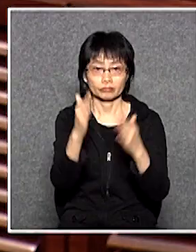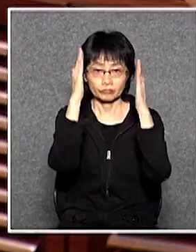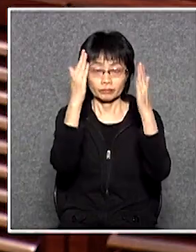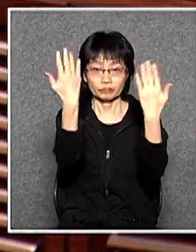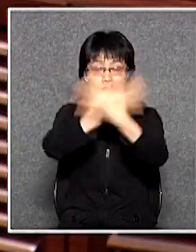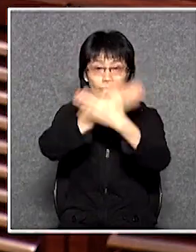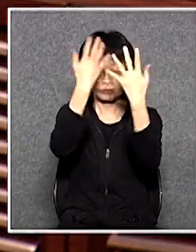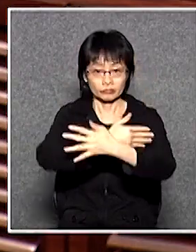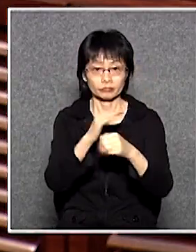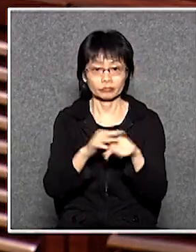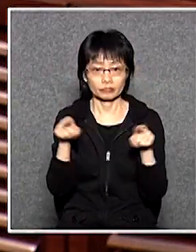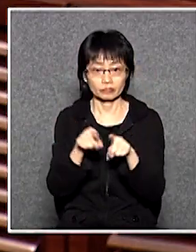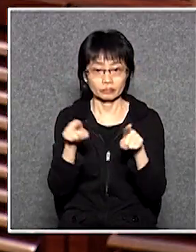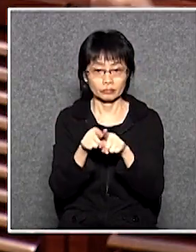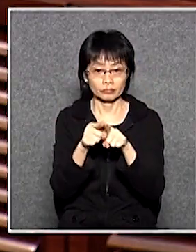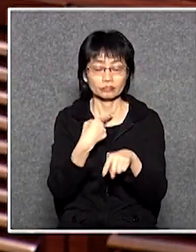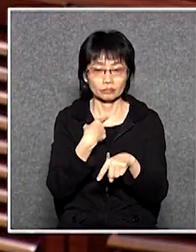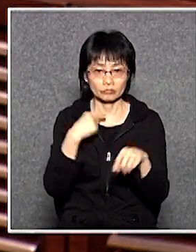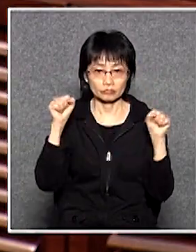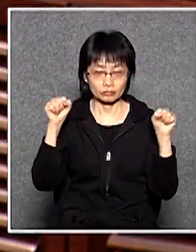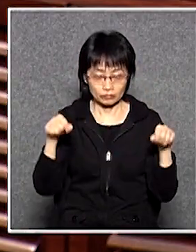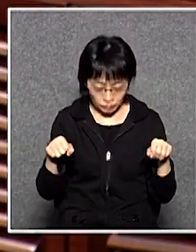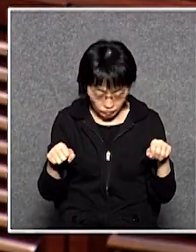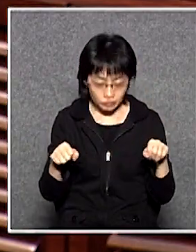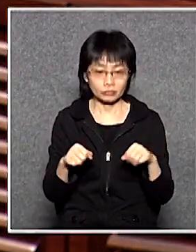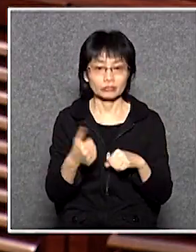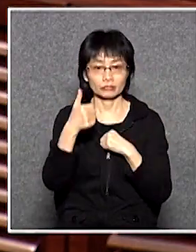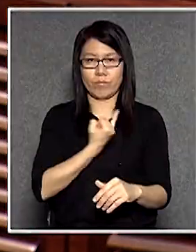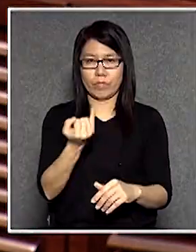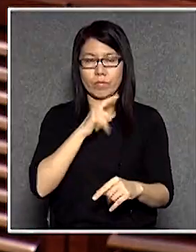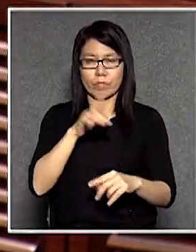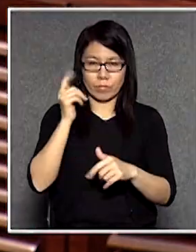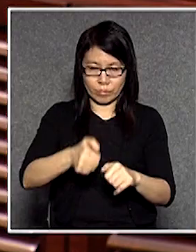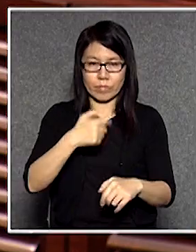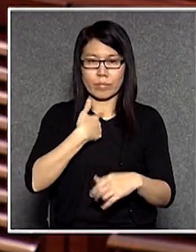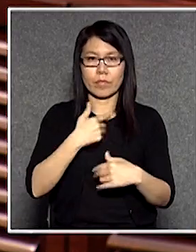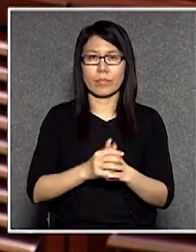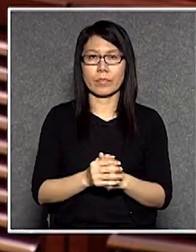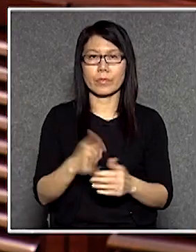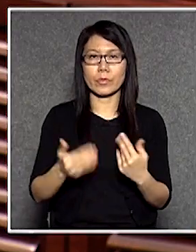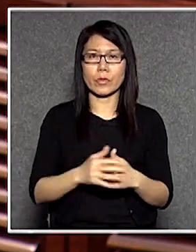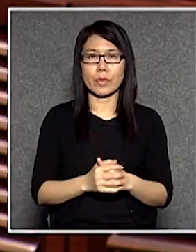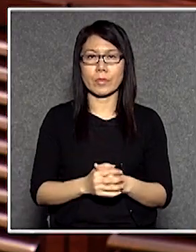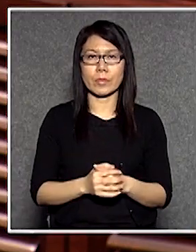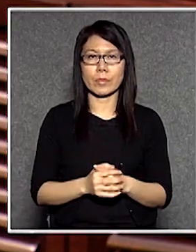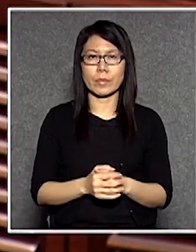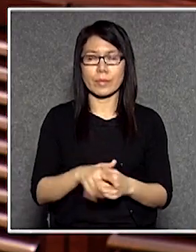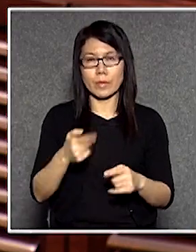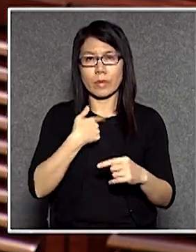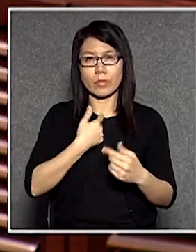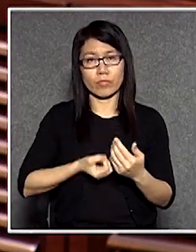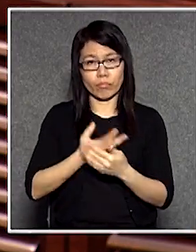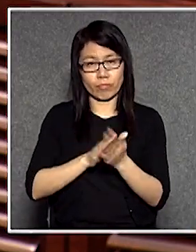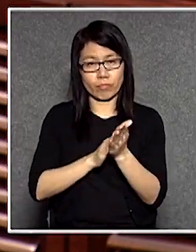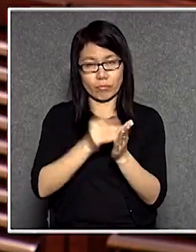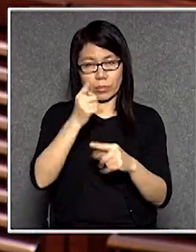齐齐同市民鞠躬谢罪。不过讲又讲，我都要表扬一啲